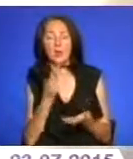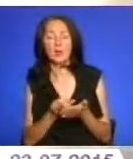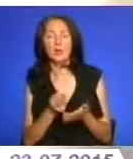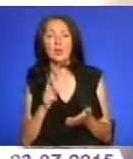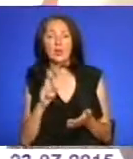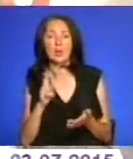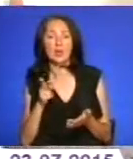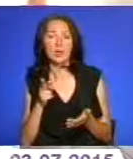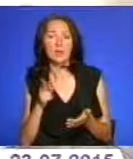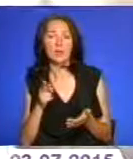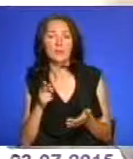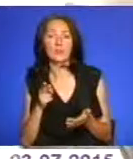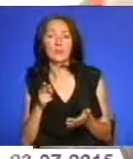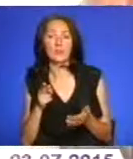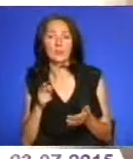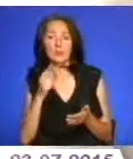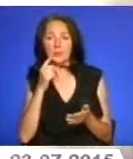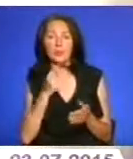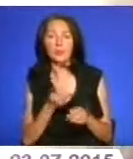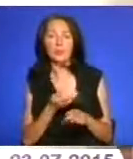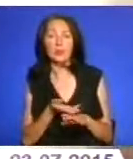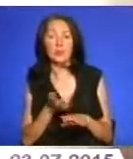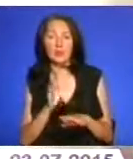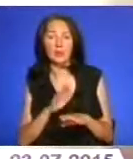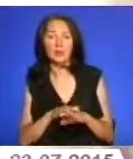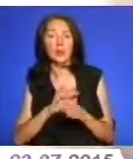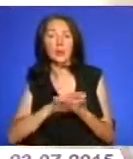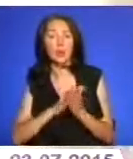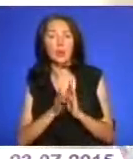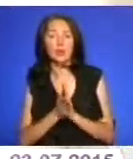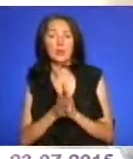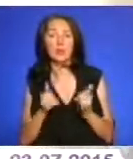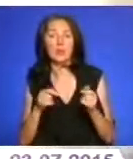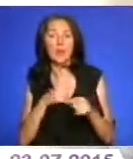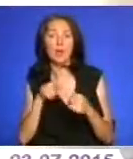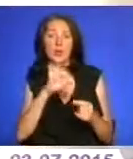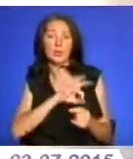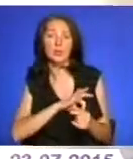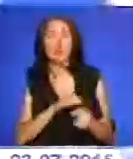з десь заганяння там бізнесу в якісь окремо пролобійовані проекти.